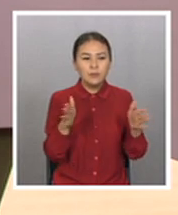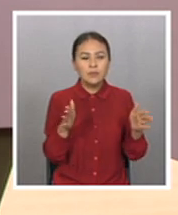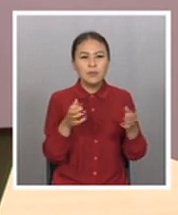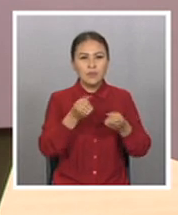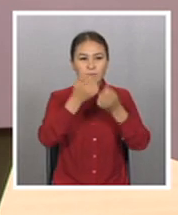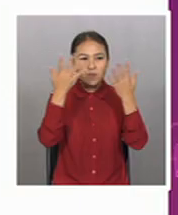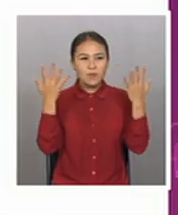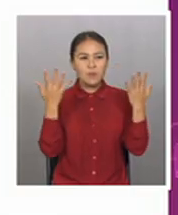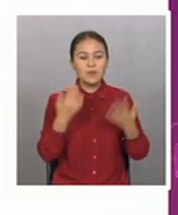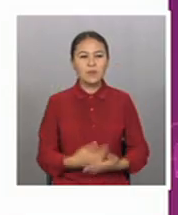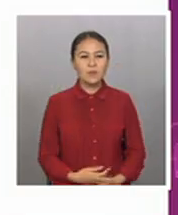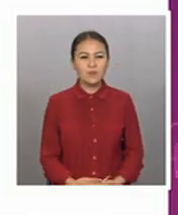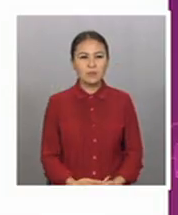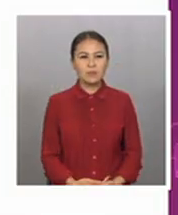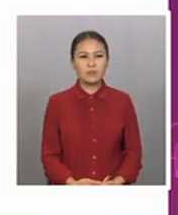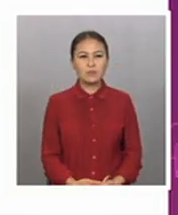Ашық аспан.